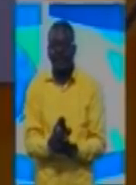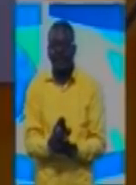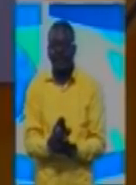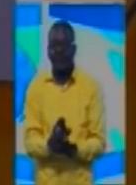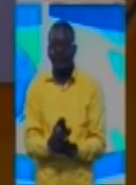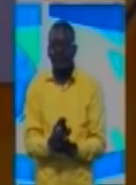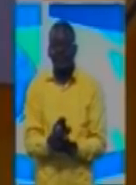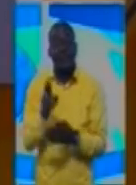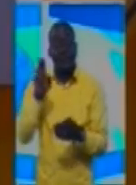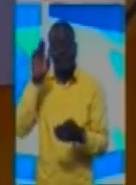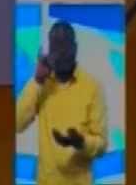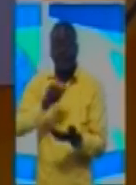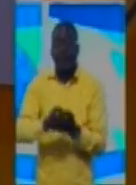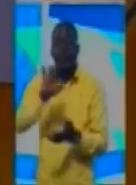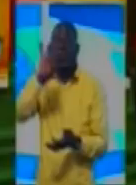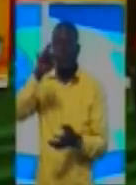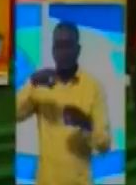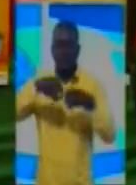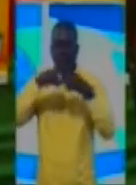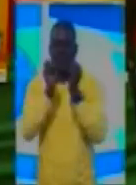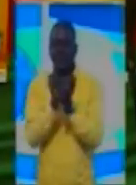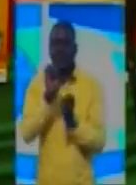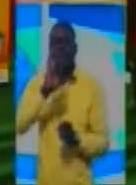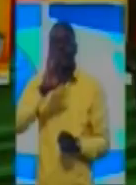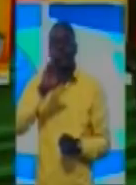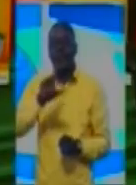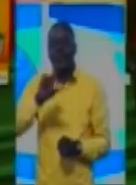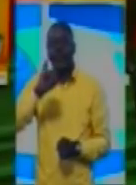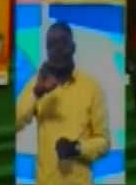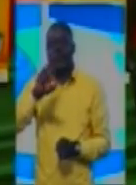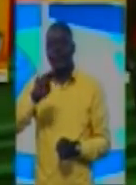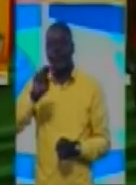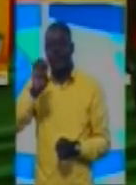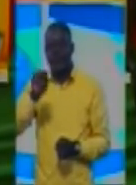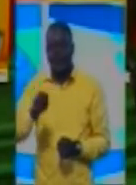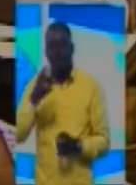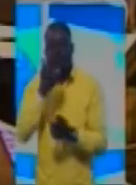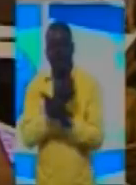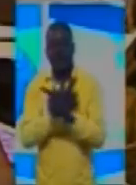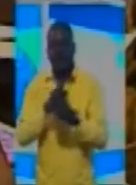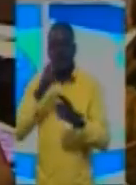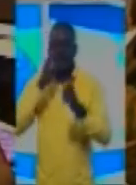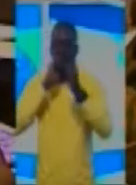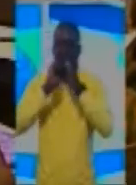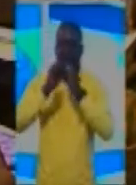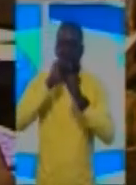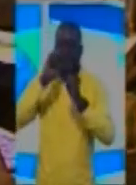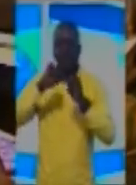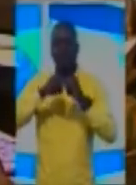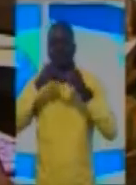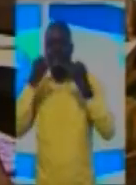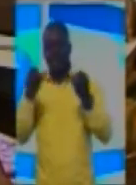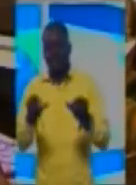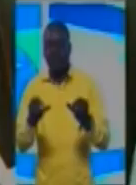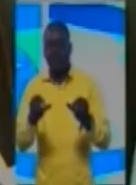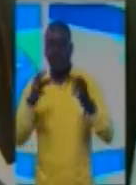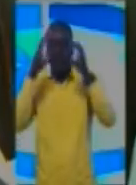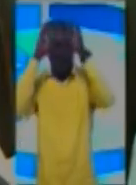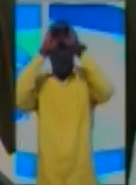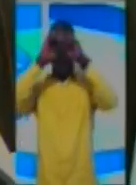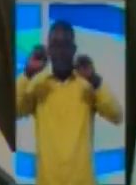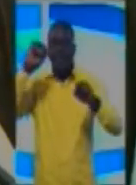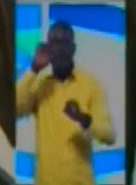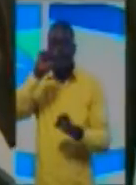C'est parti pour la 8e édition du FILEP, le Festival international de la liberté d'expression et de la presse. Le président de